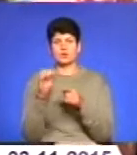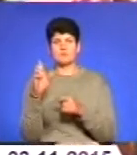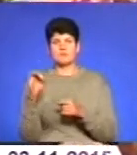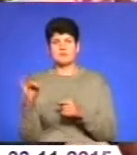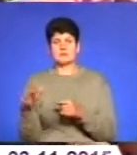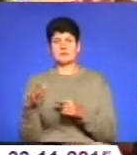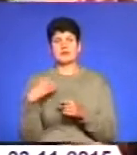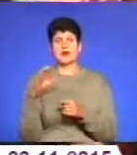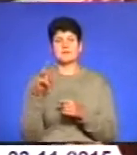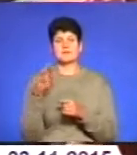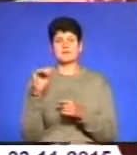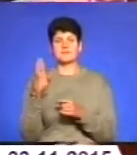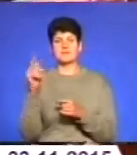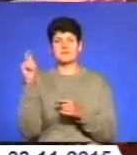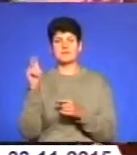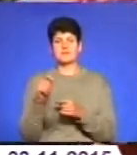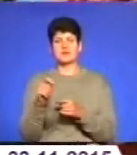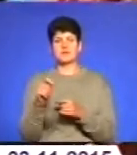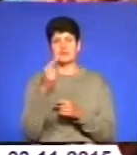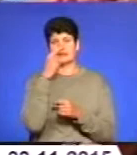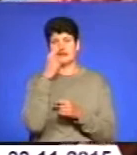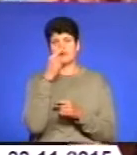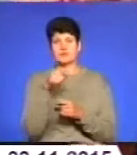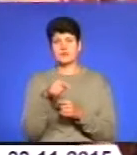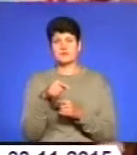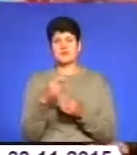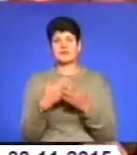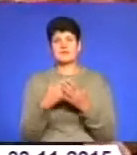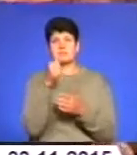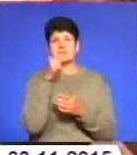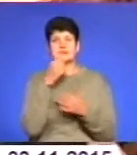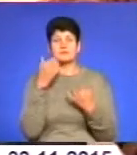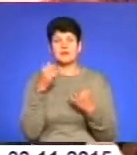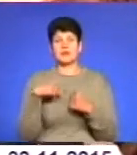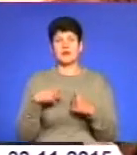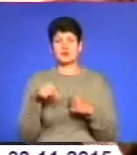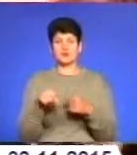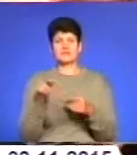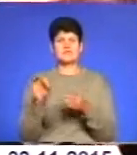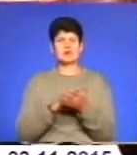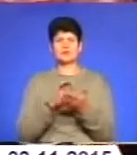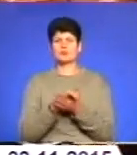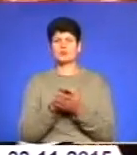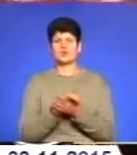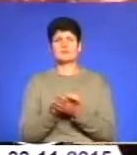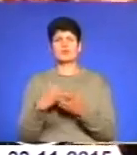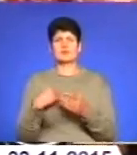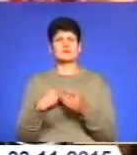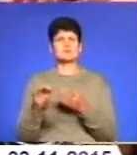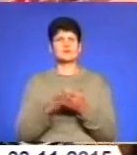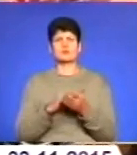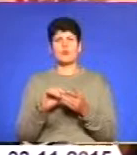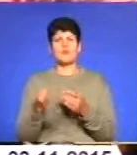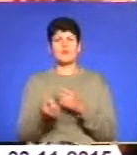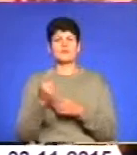Я Стратинський Міша, приїхав сюди недавно, навіть місяця нема. Я тут зразу познайомився, в мене зразу з'явилися